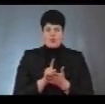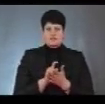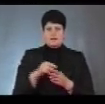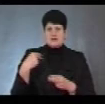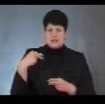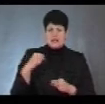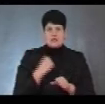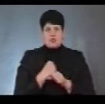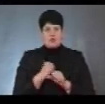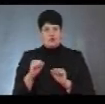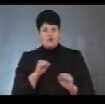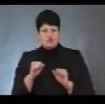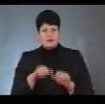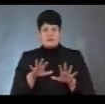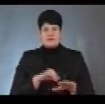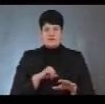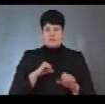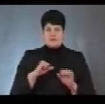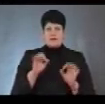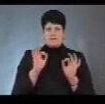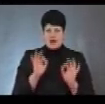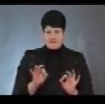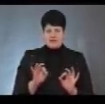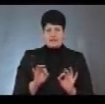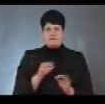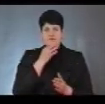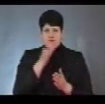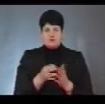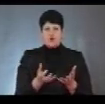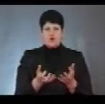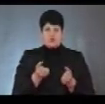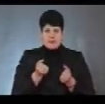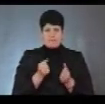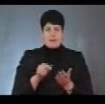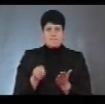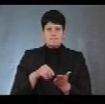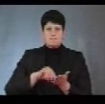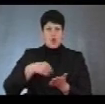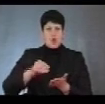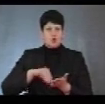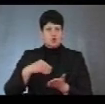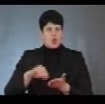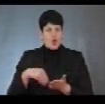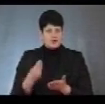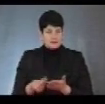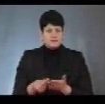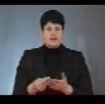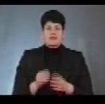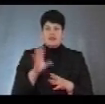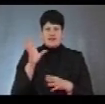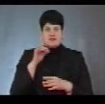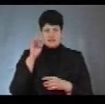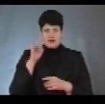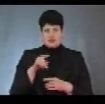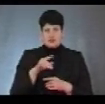місцевого самоврядування. За правильні відповіді отримує блокнот. Не на всі знали відповідь таке, от як про те, що депутати не